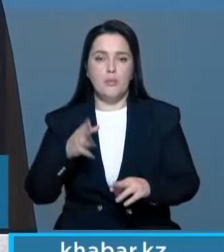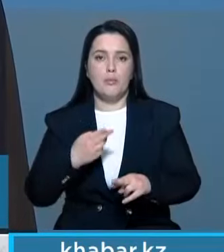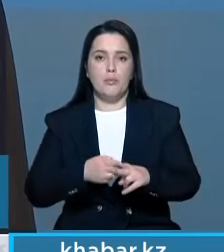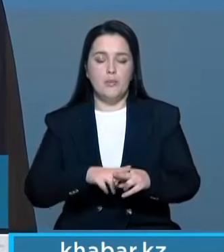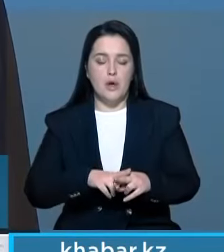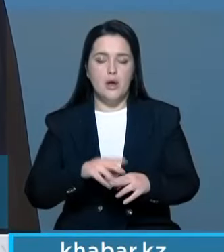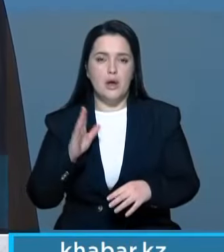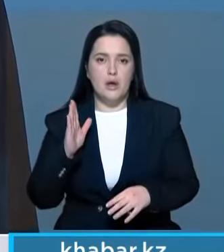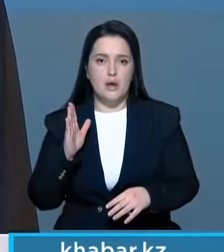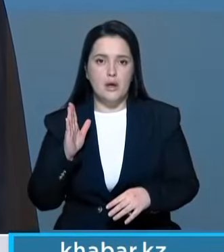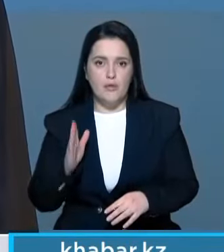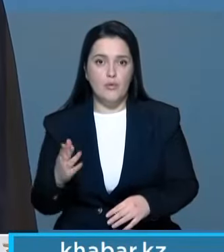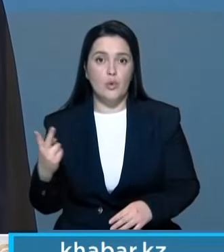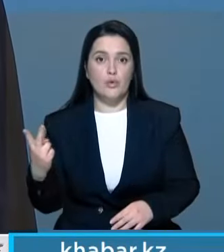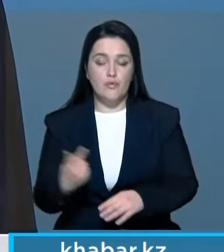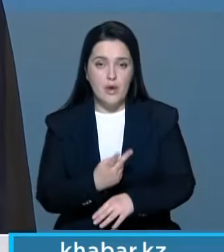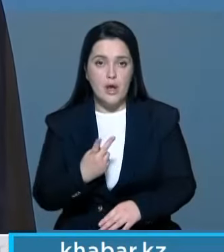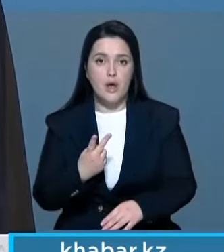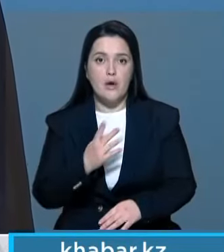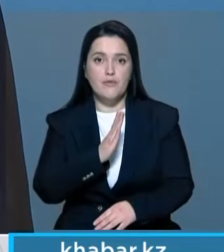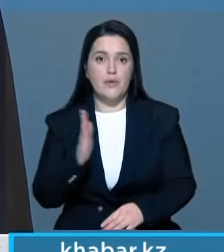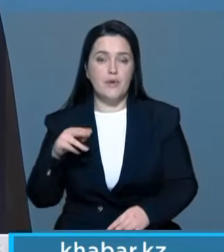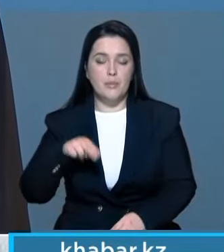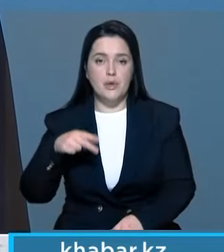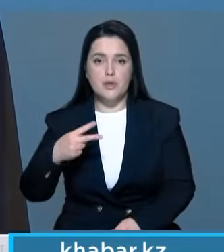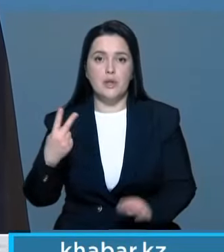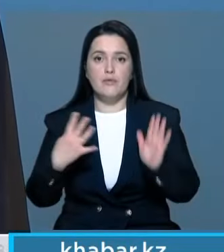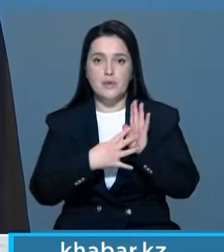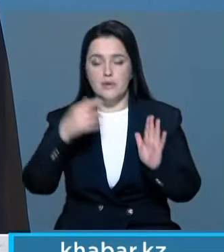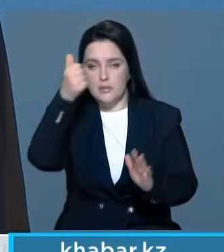вклад в удвоение ВВП к 2029 году